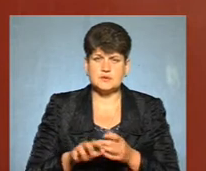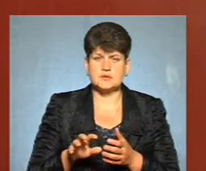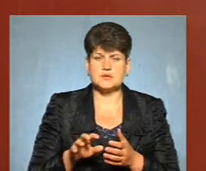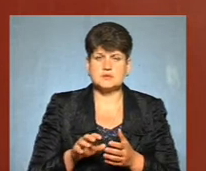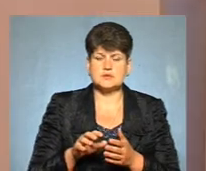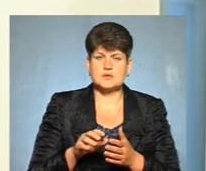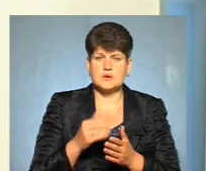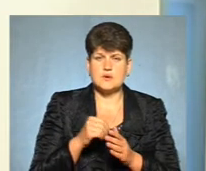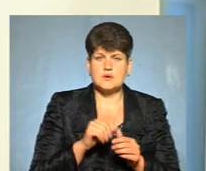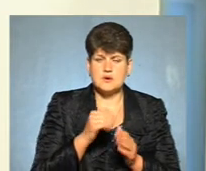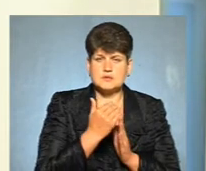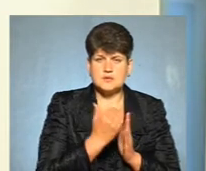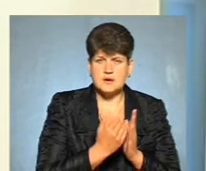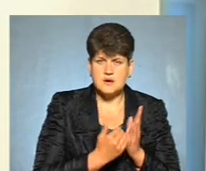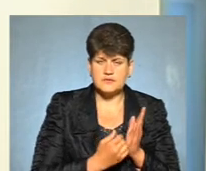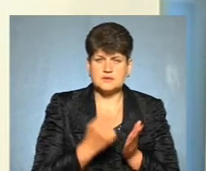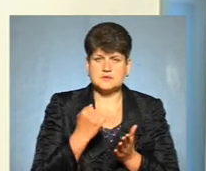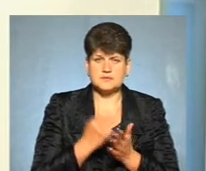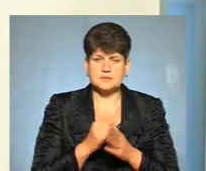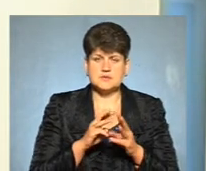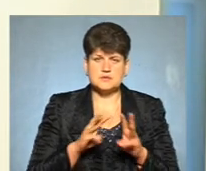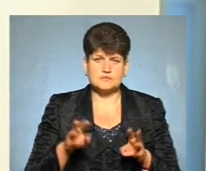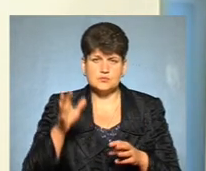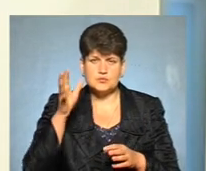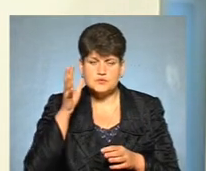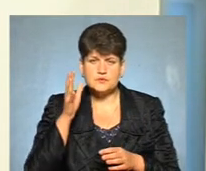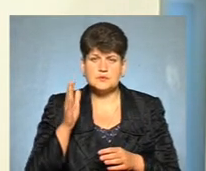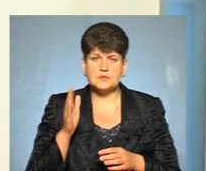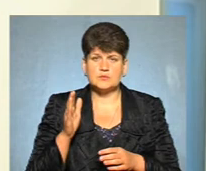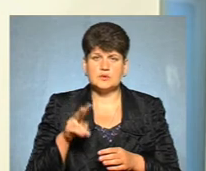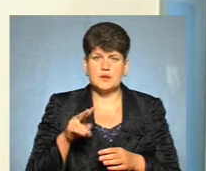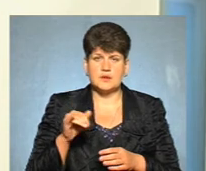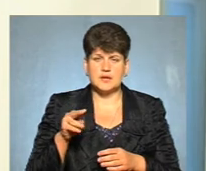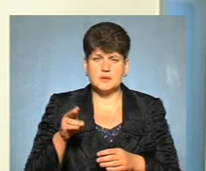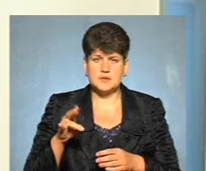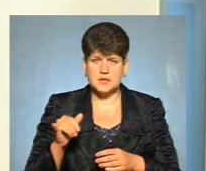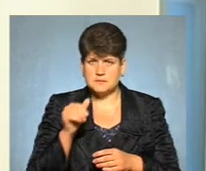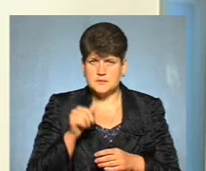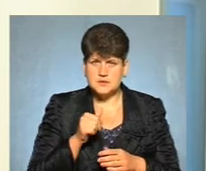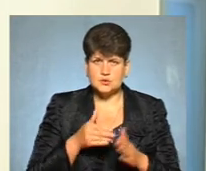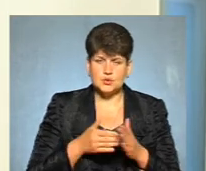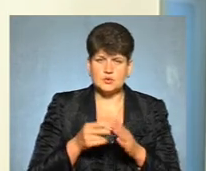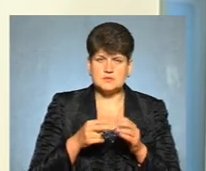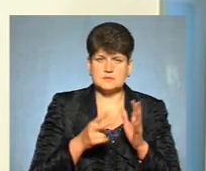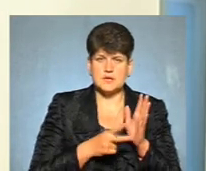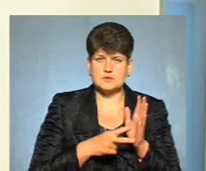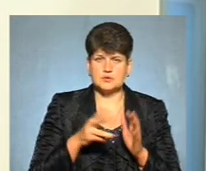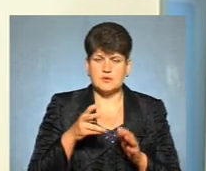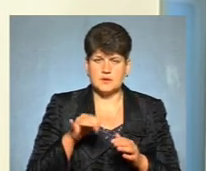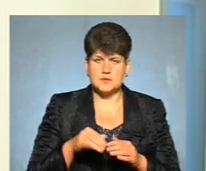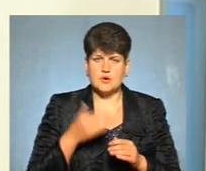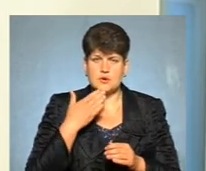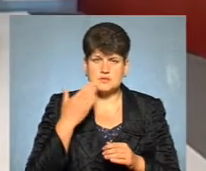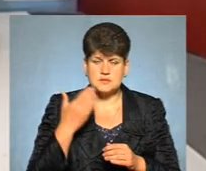графіка Міністерства освіти і науки України, вже будуть відбуватися в липні місяці, до 17 липня. Останнє повторне